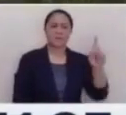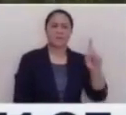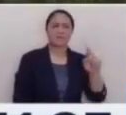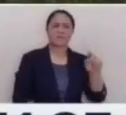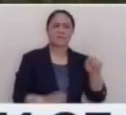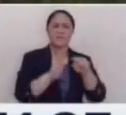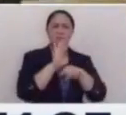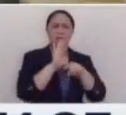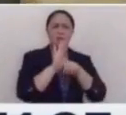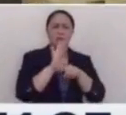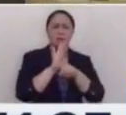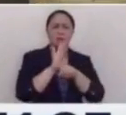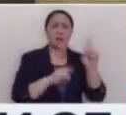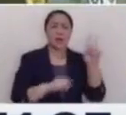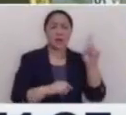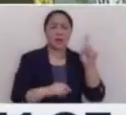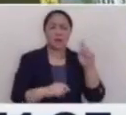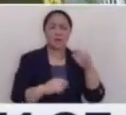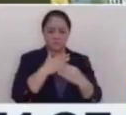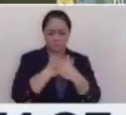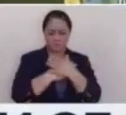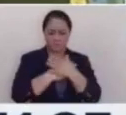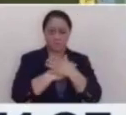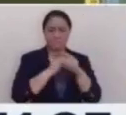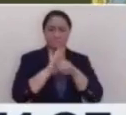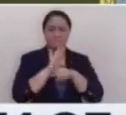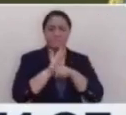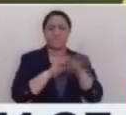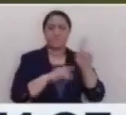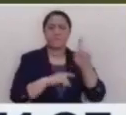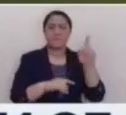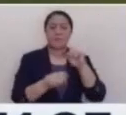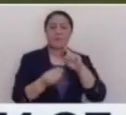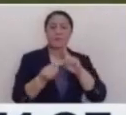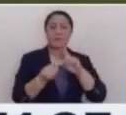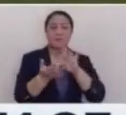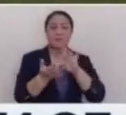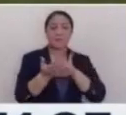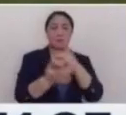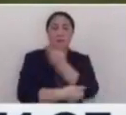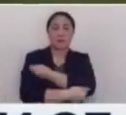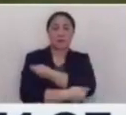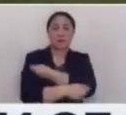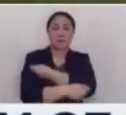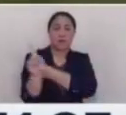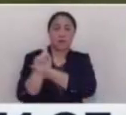ay naka-experience ng pagtaas ng presyon. Lahat po sila ay na-monitor. Lahat po